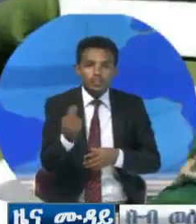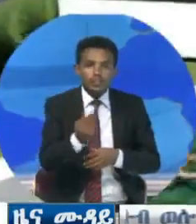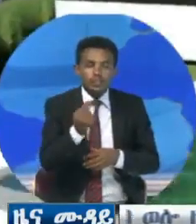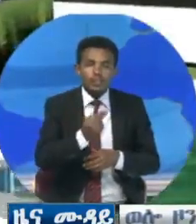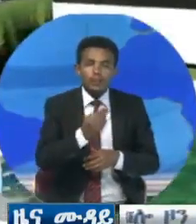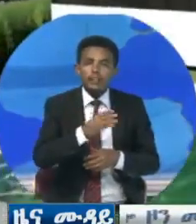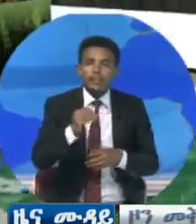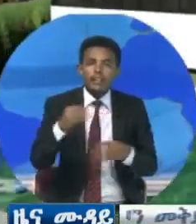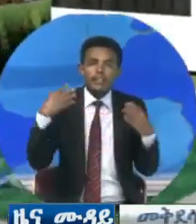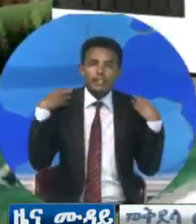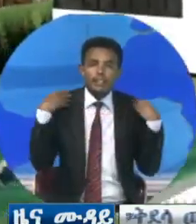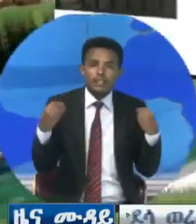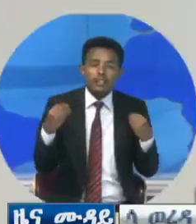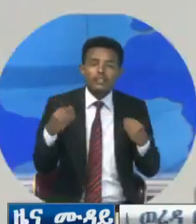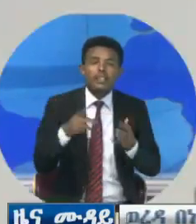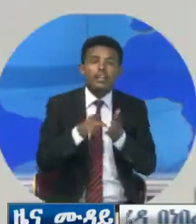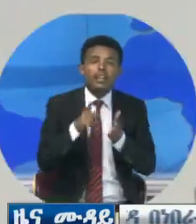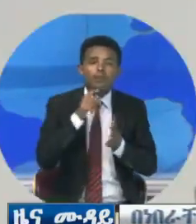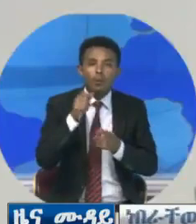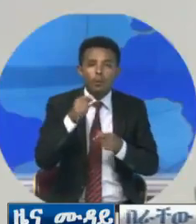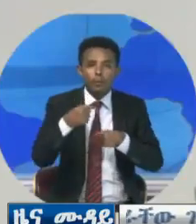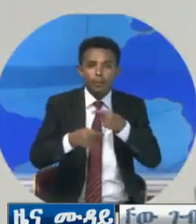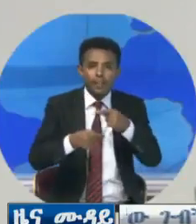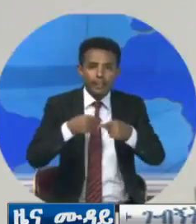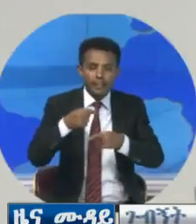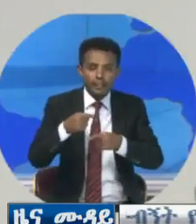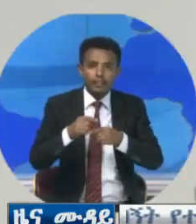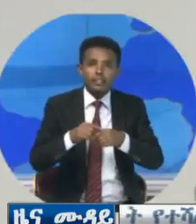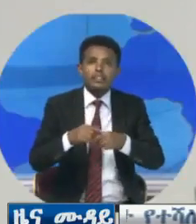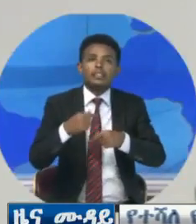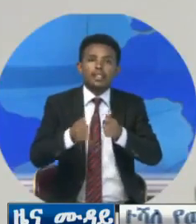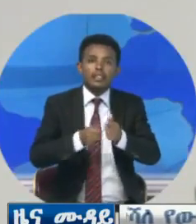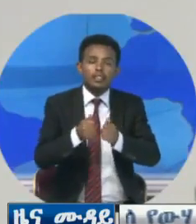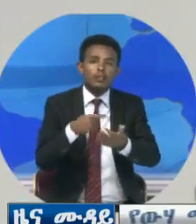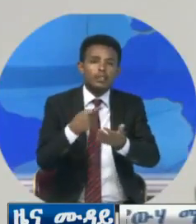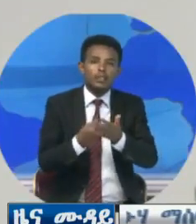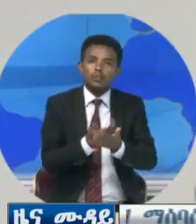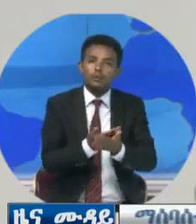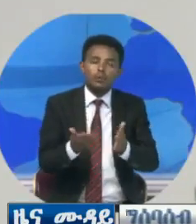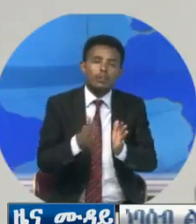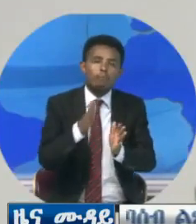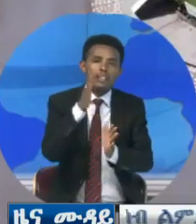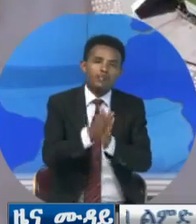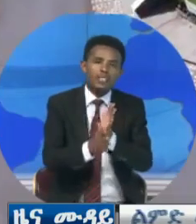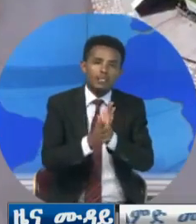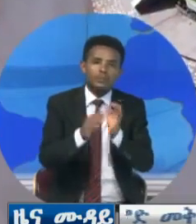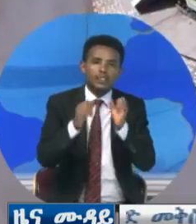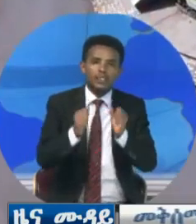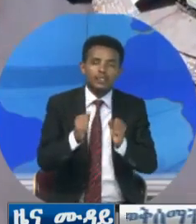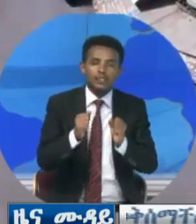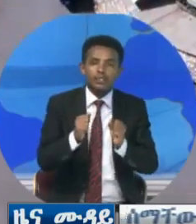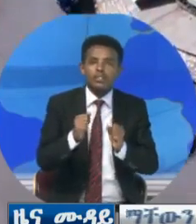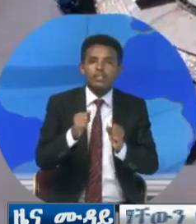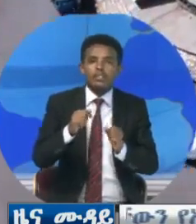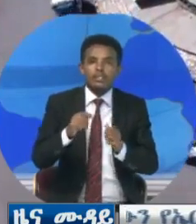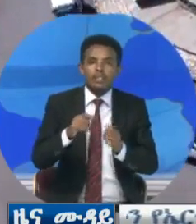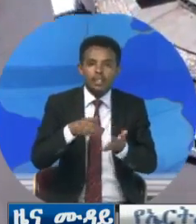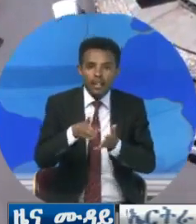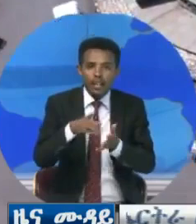ደህንነት ራሱ ሲባል ሳይከፍለው ቢሄድ ተከታትሎ ያንን ጉዳይ ማስፈጸም እንዲቻል፣ ተከራይ ወንጀል